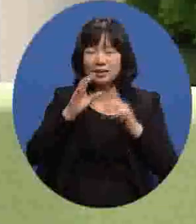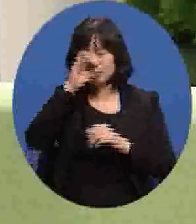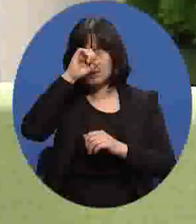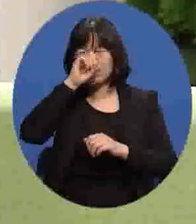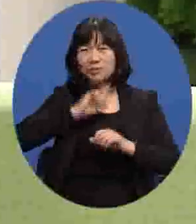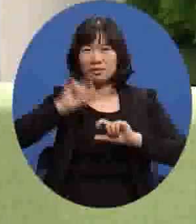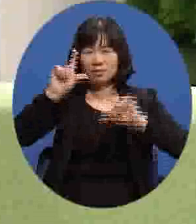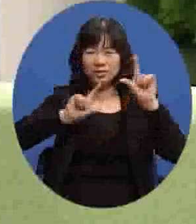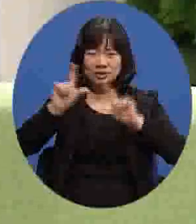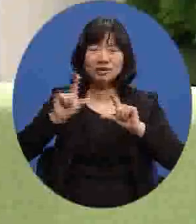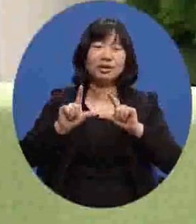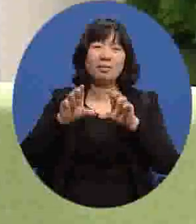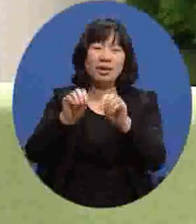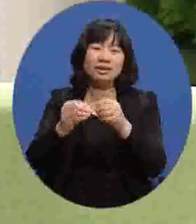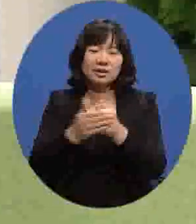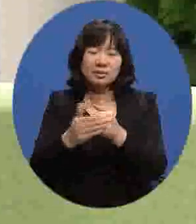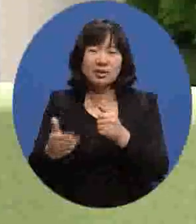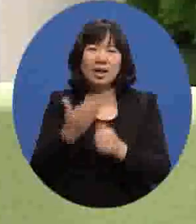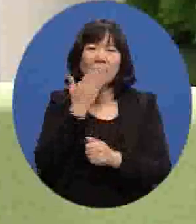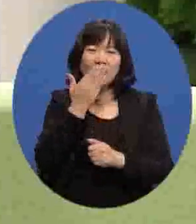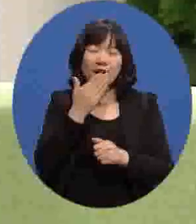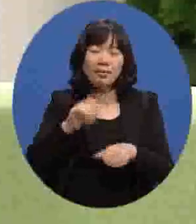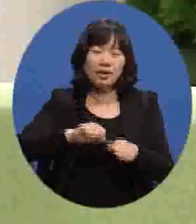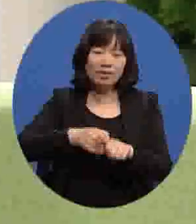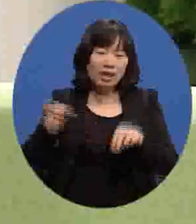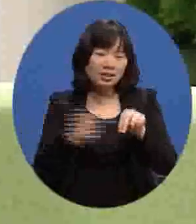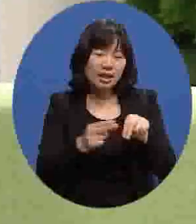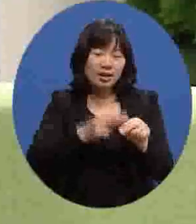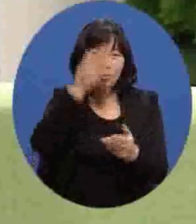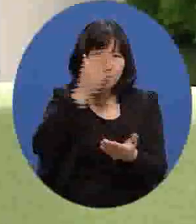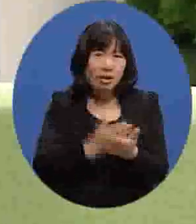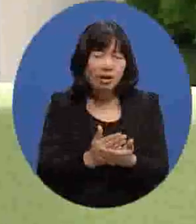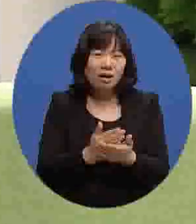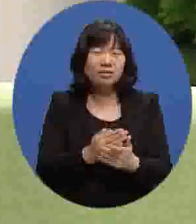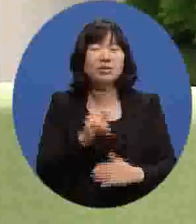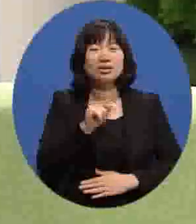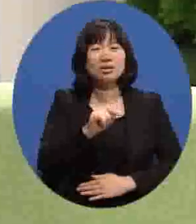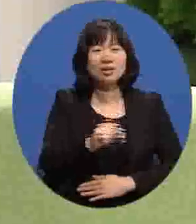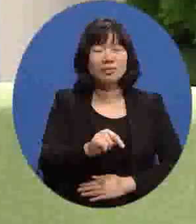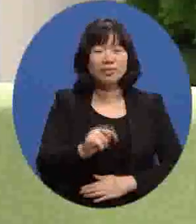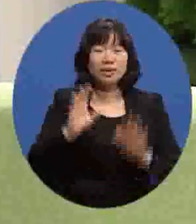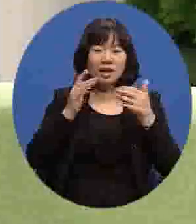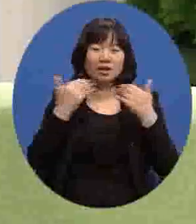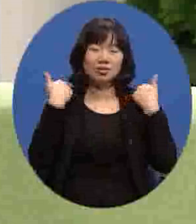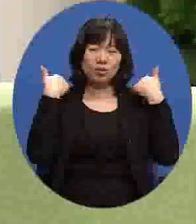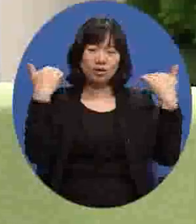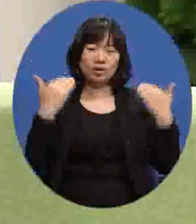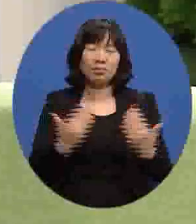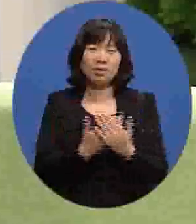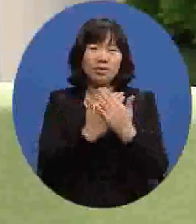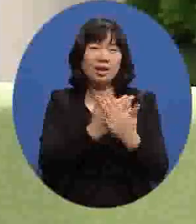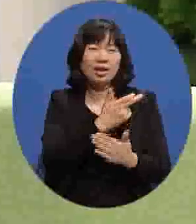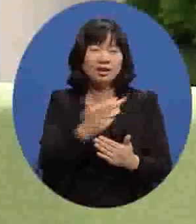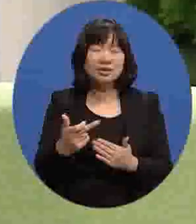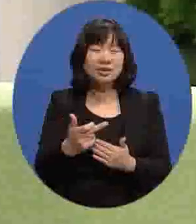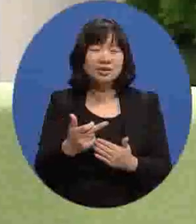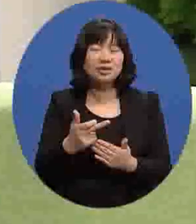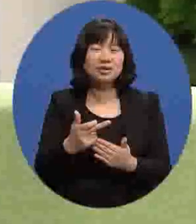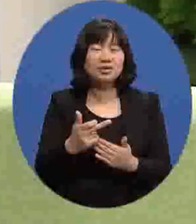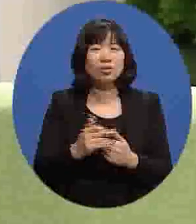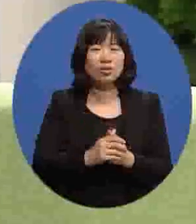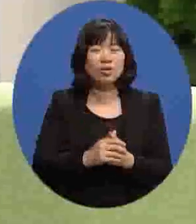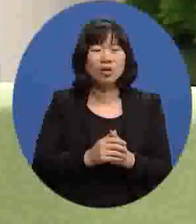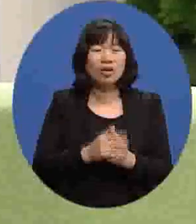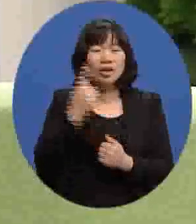우리는 이제 체벌은 되도록이면 사용을 하지 말아야 하는 거고 또 체벌이 또 아이의 성장 발달에 큰 치명적인 효과를